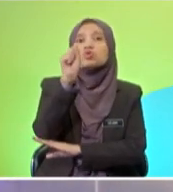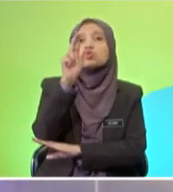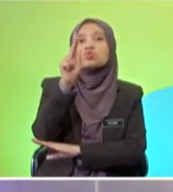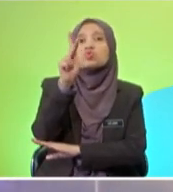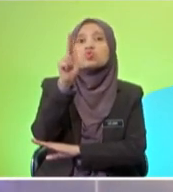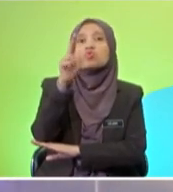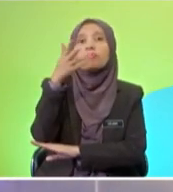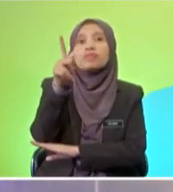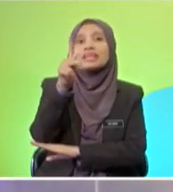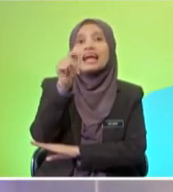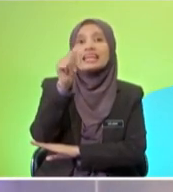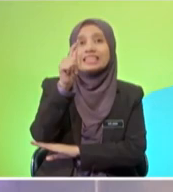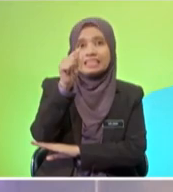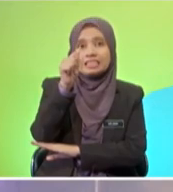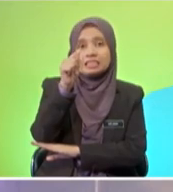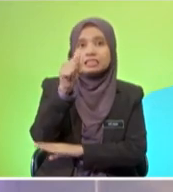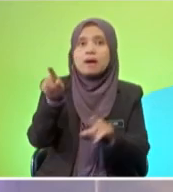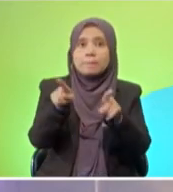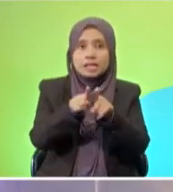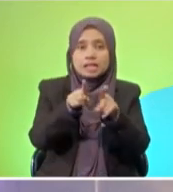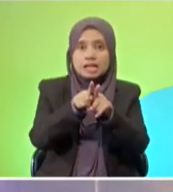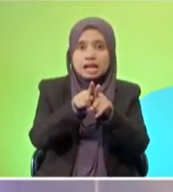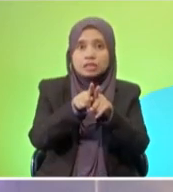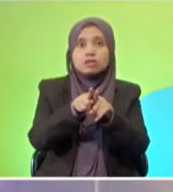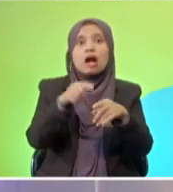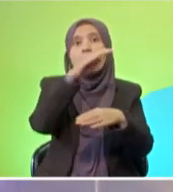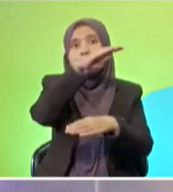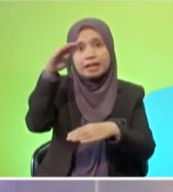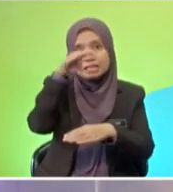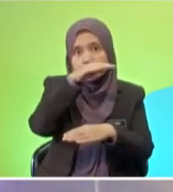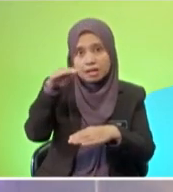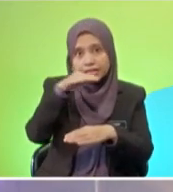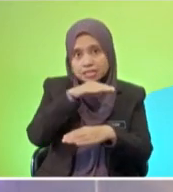sama juga dengan baris-baris yang lain antara 8 hingga